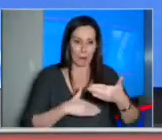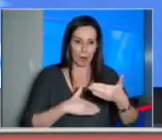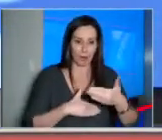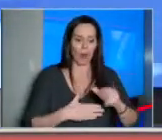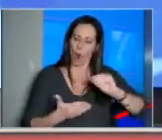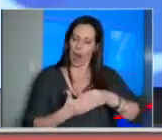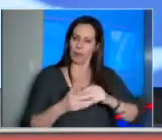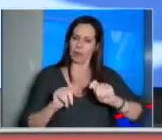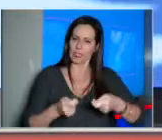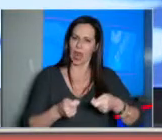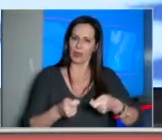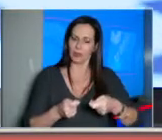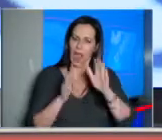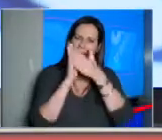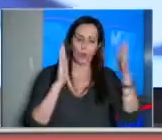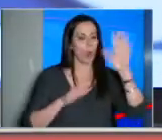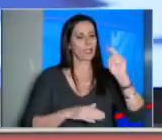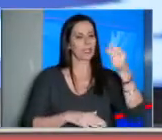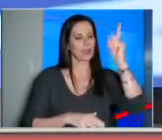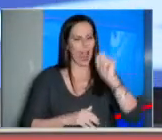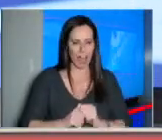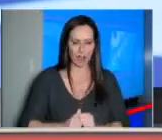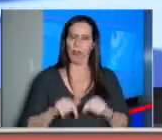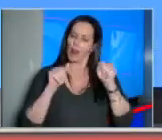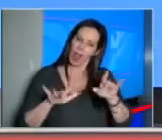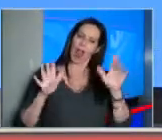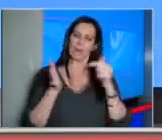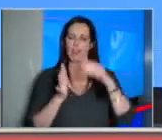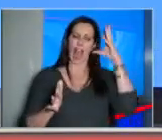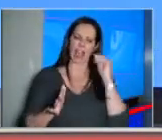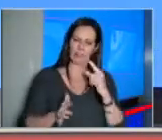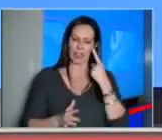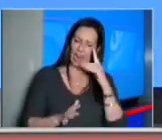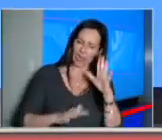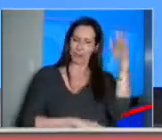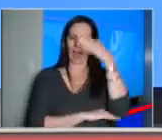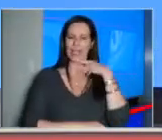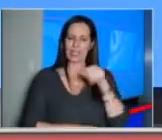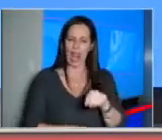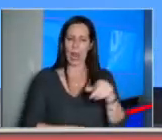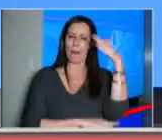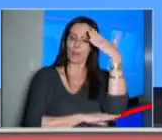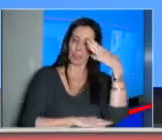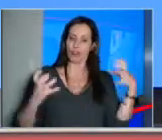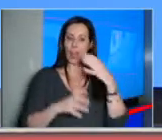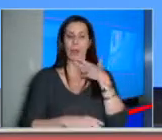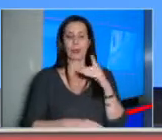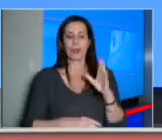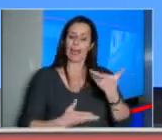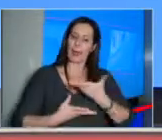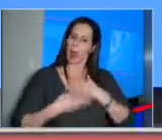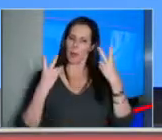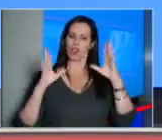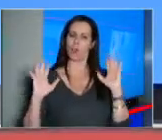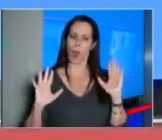הוא חתם על סגירת הארכיונים לעוד 20 שנה. ככה, בשביל הכיף, נראה שמדינת ישראל, מדינתו של העם היהודי, קיבלה